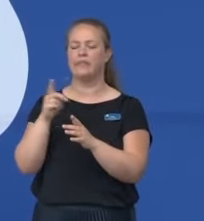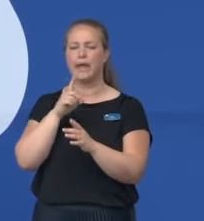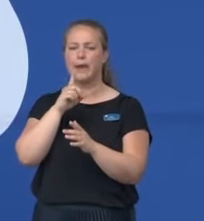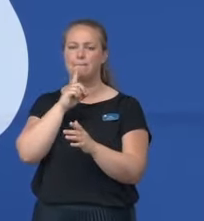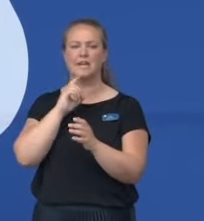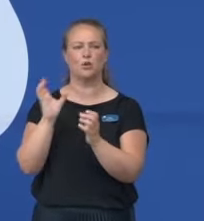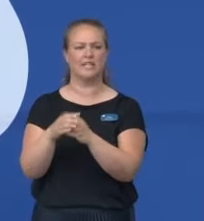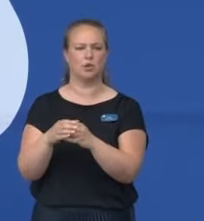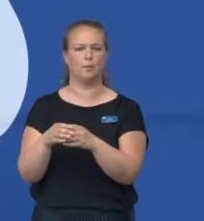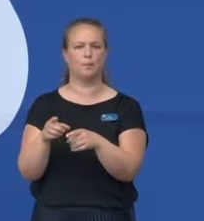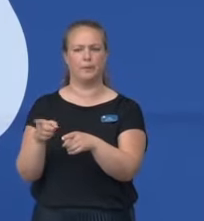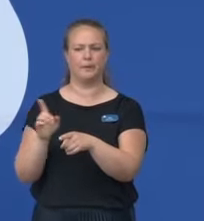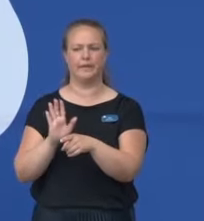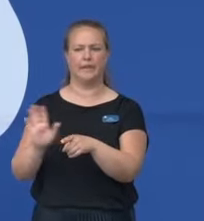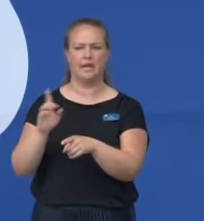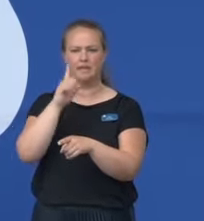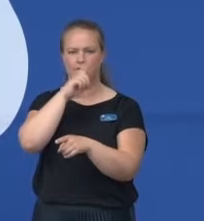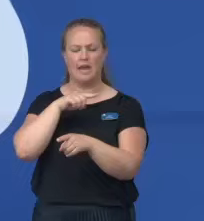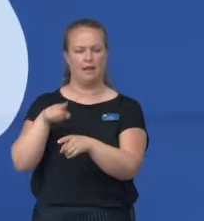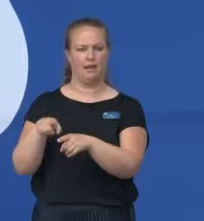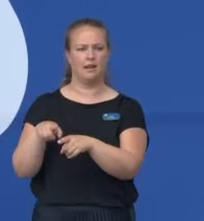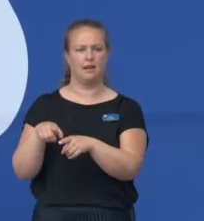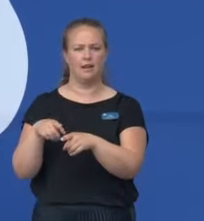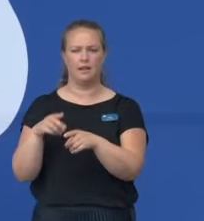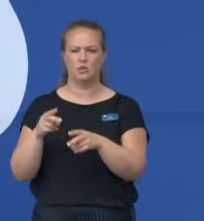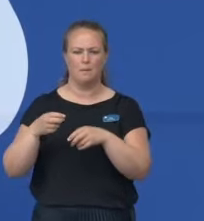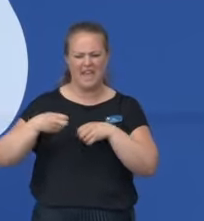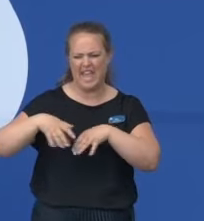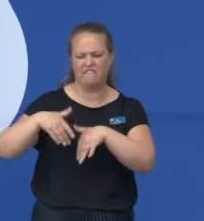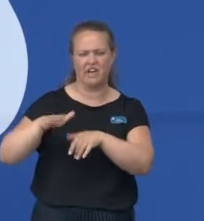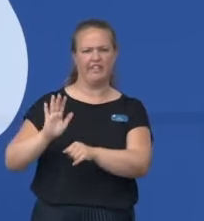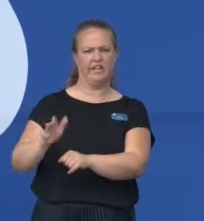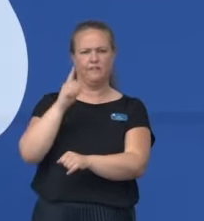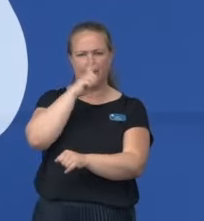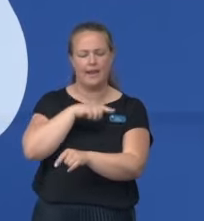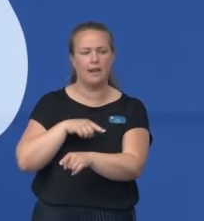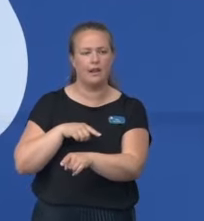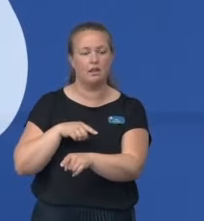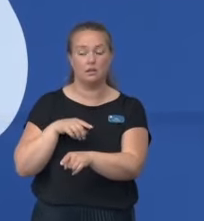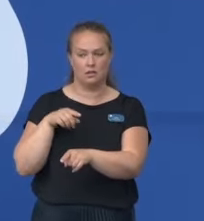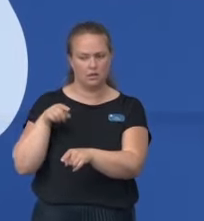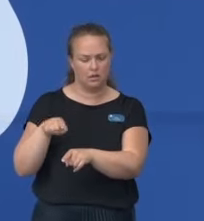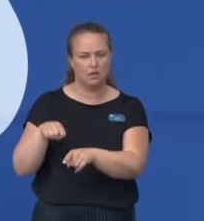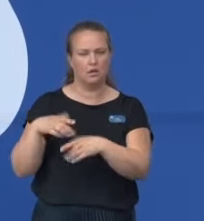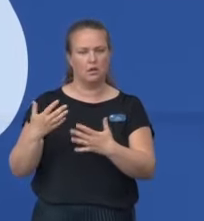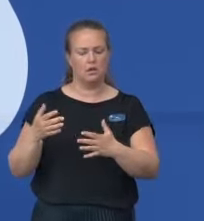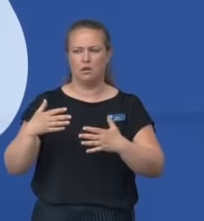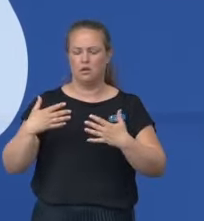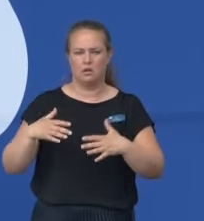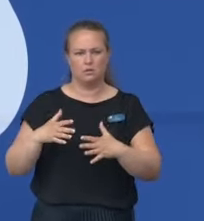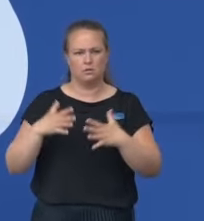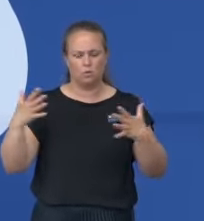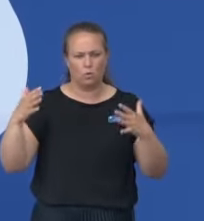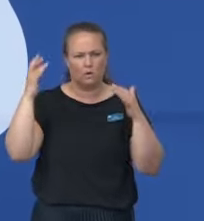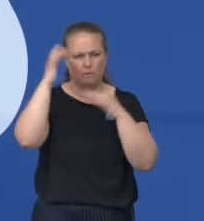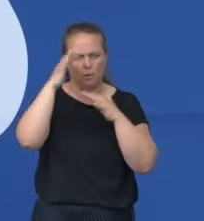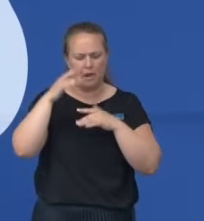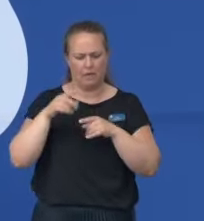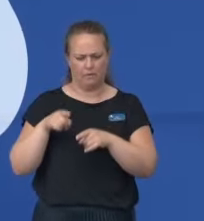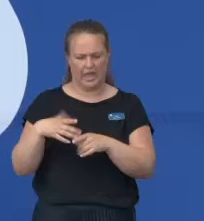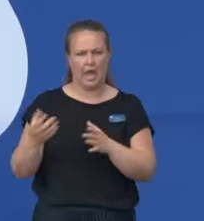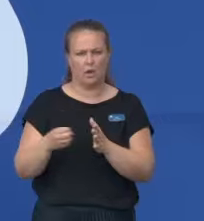minoritetsgrupper. Liksom, skylla liksom alla problem på invandrare. Det tror jag är ett jättestort liksom, stor anledning och ett stort problem som